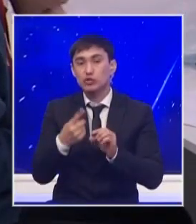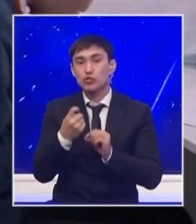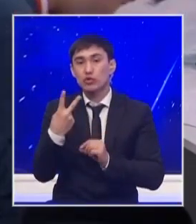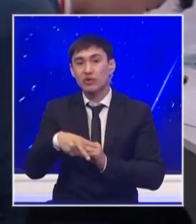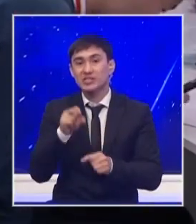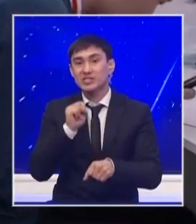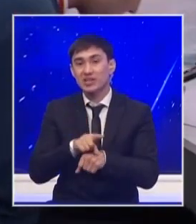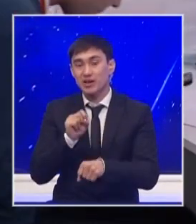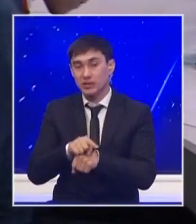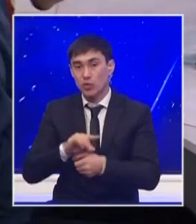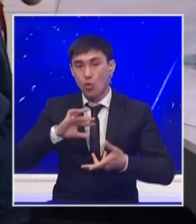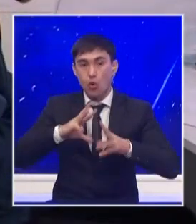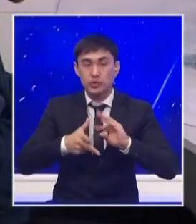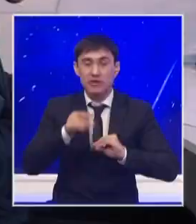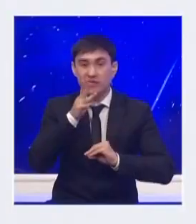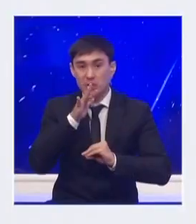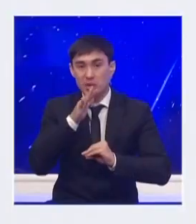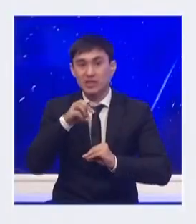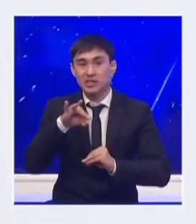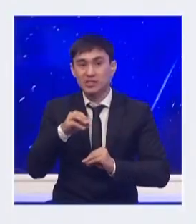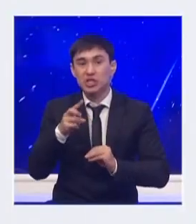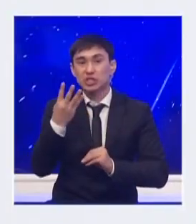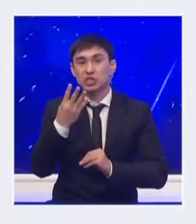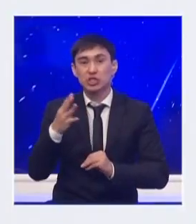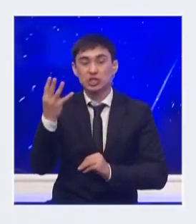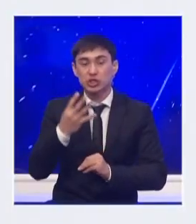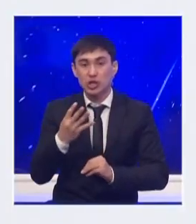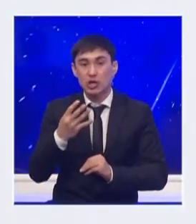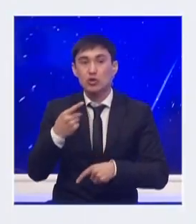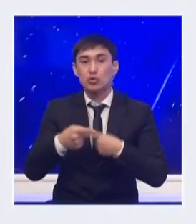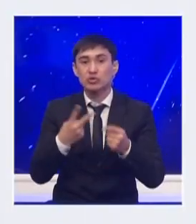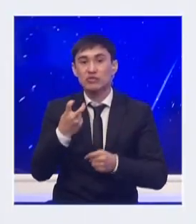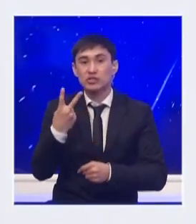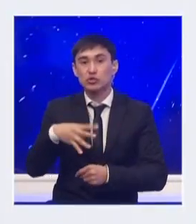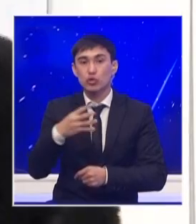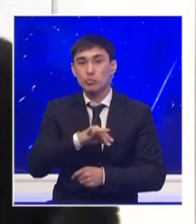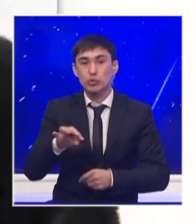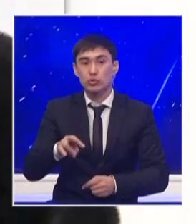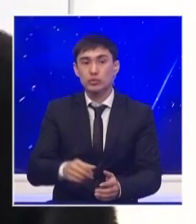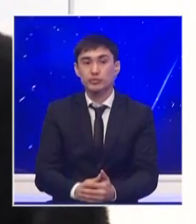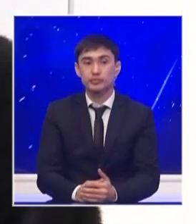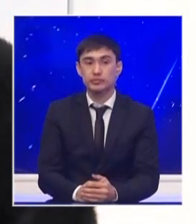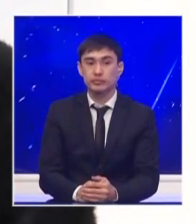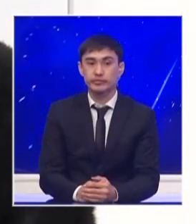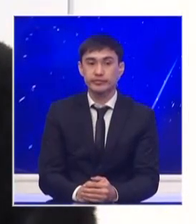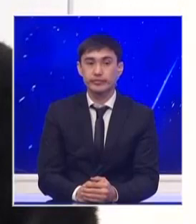120 заданий общее время тестирования составляет 4 часа то есть 240 минут